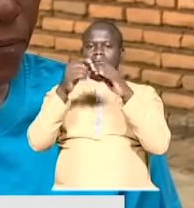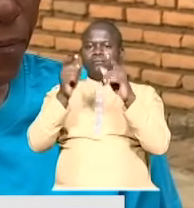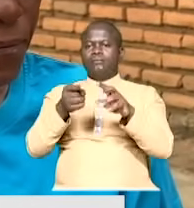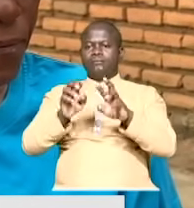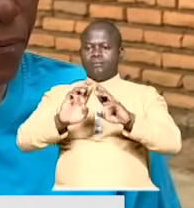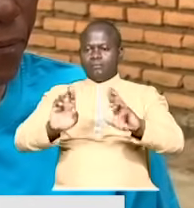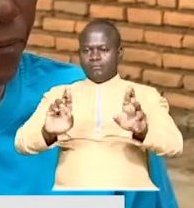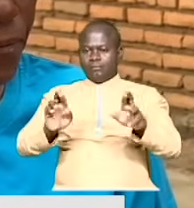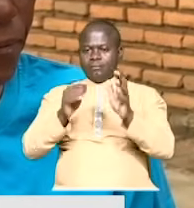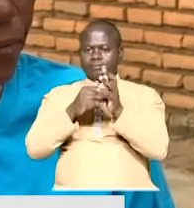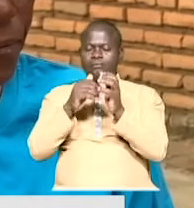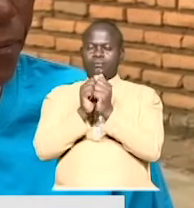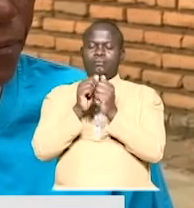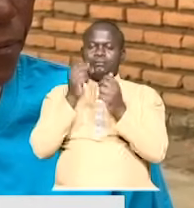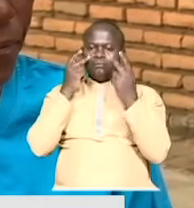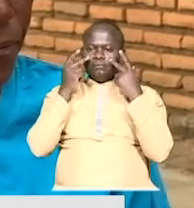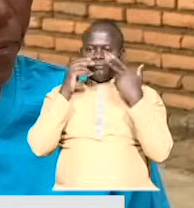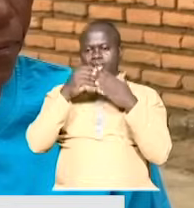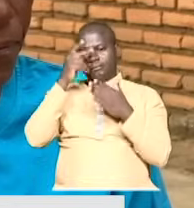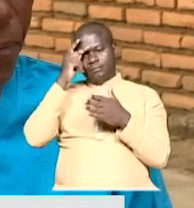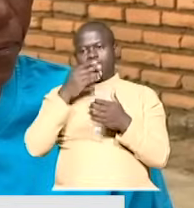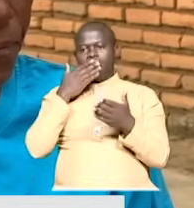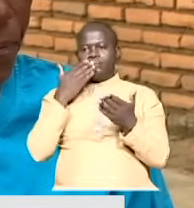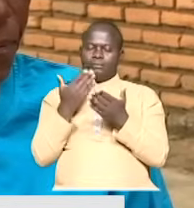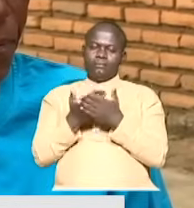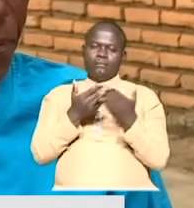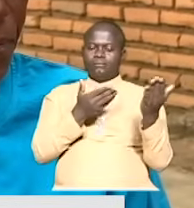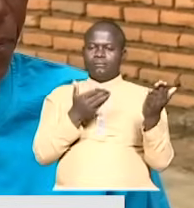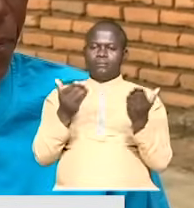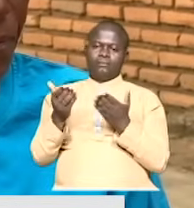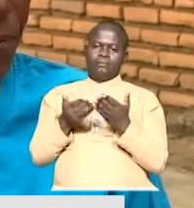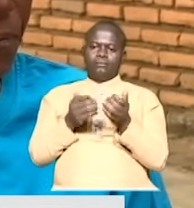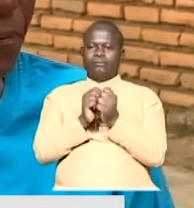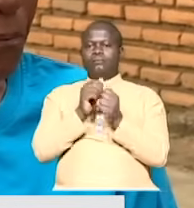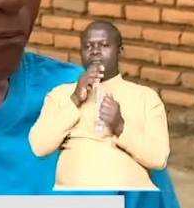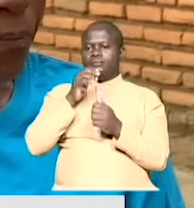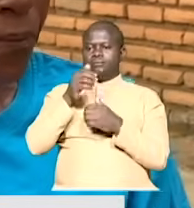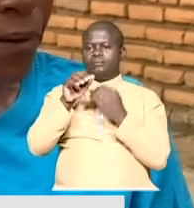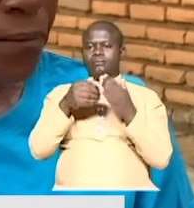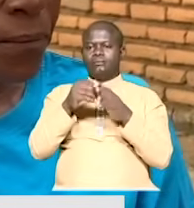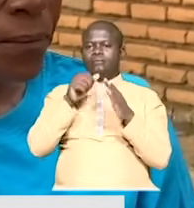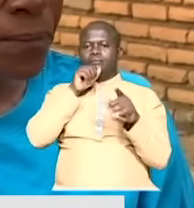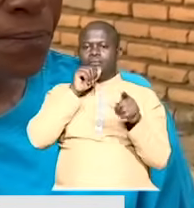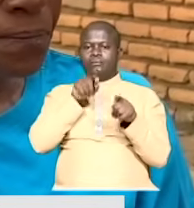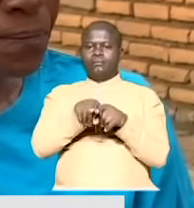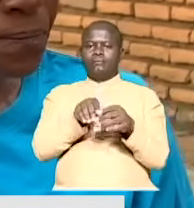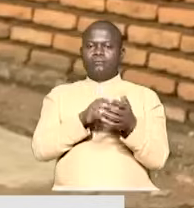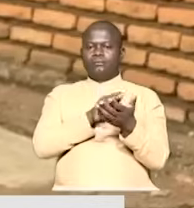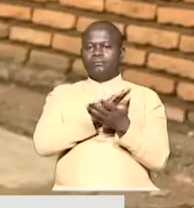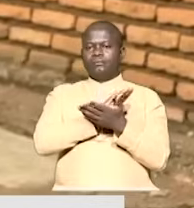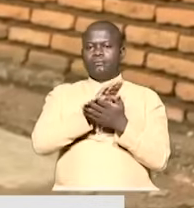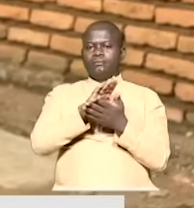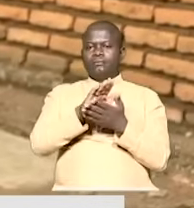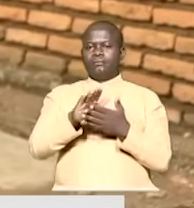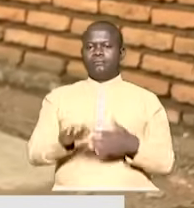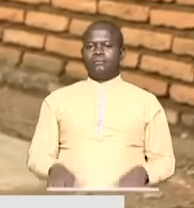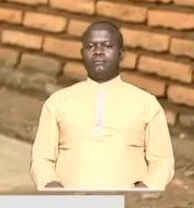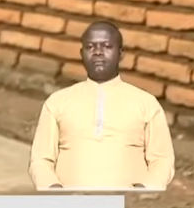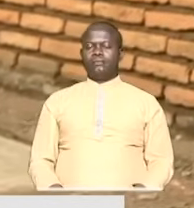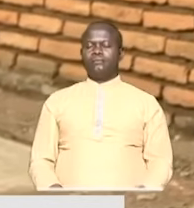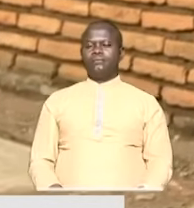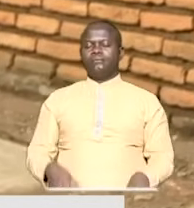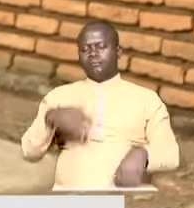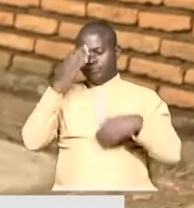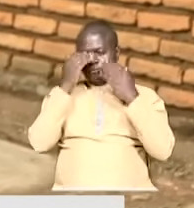nyiteguye sanga rwose ni umubyeyi mwiza abanyakira hamwe na mama we turaganira sara bavandimwe arongera imbabazi bwo kubera ko